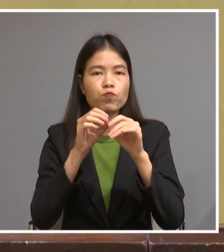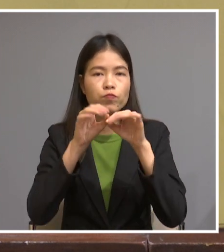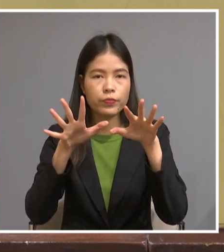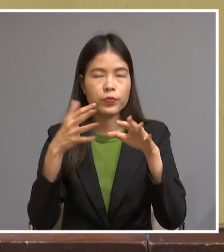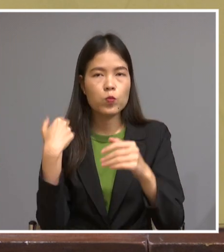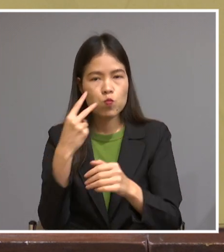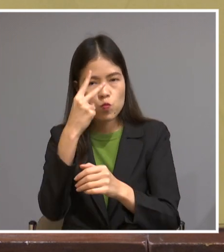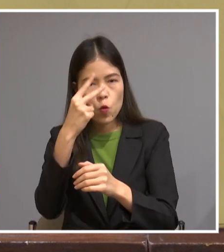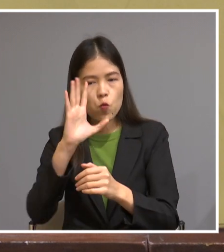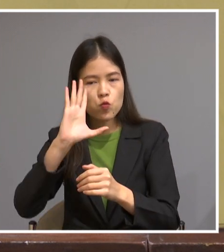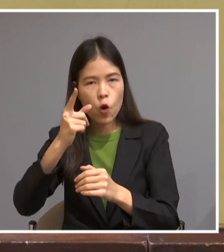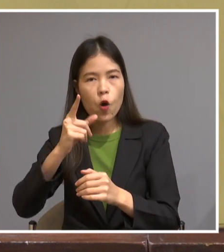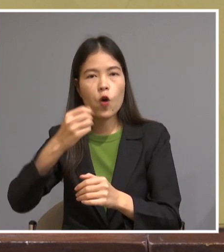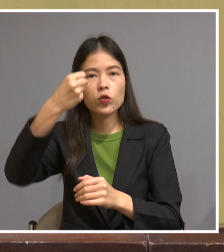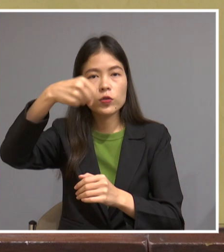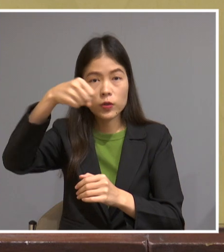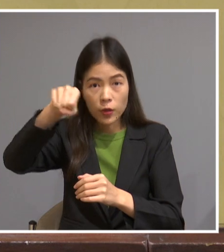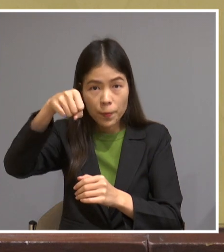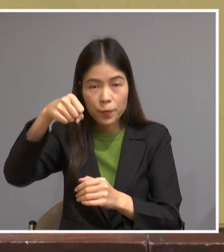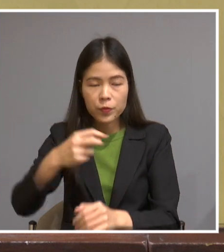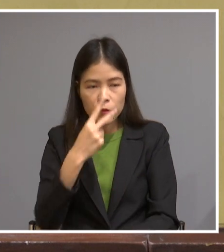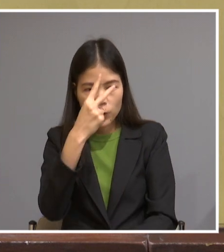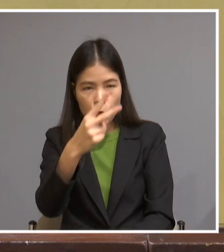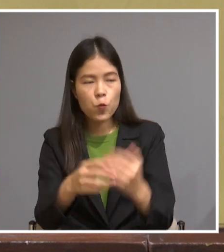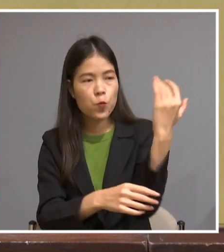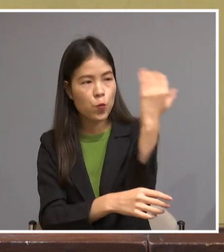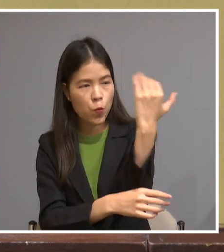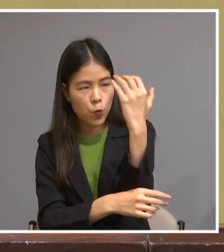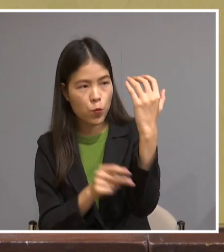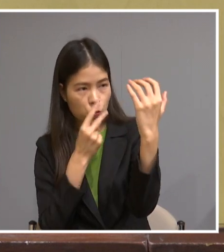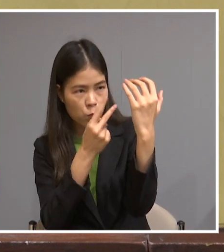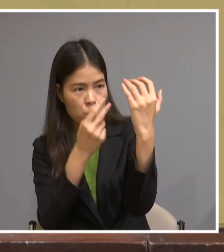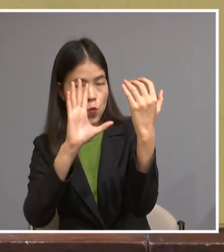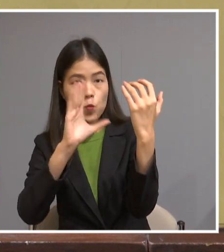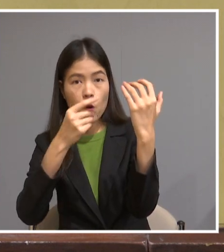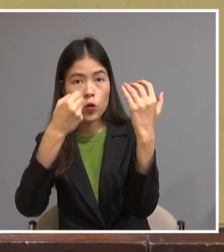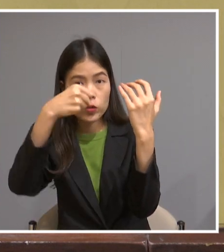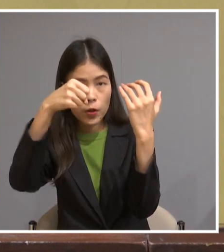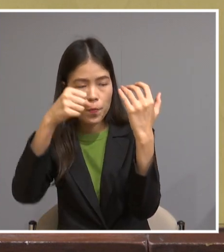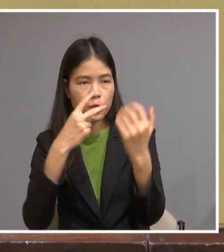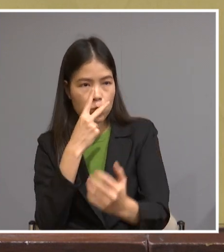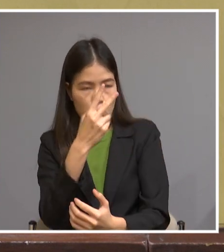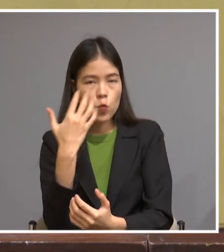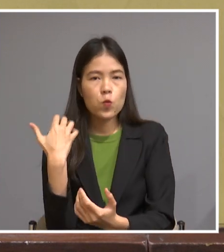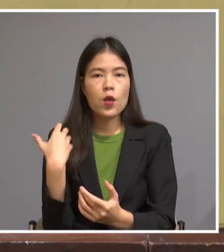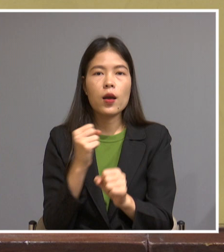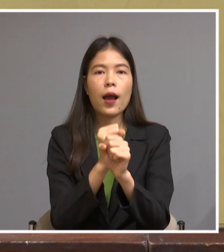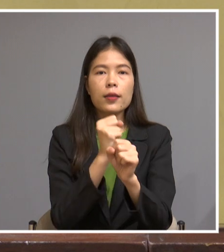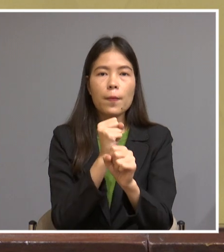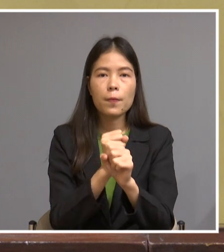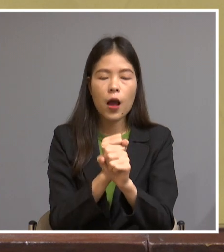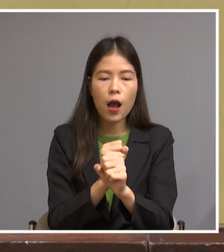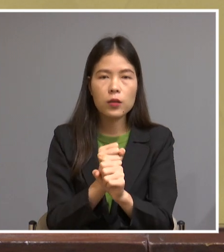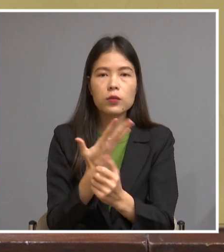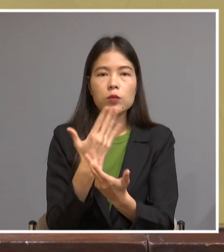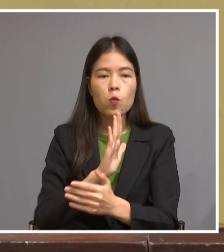ได้เลยนะครับก็จะได้ทาบคามเพิ่ voc ว่า casualิดประโยชนขส twelveการทำงานของสมายชกสมหาผ